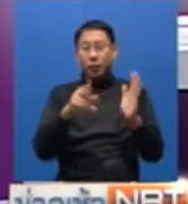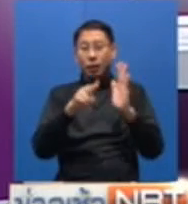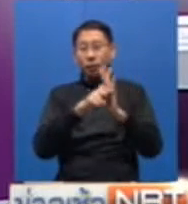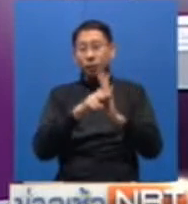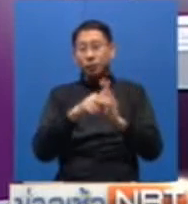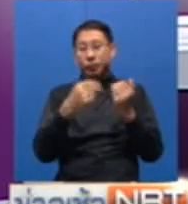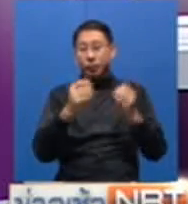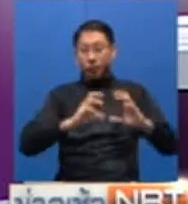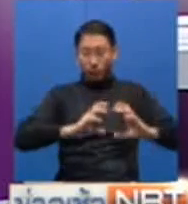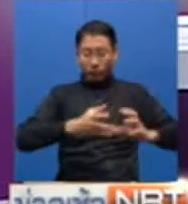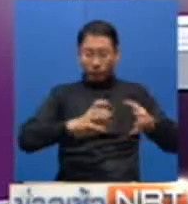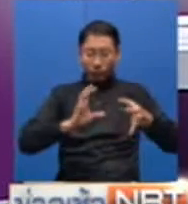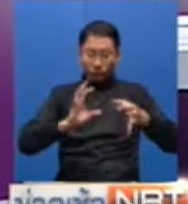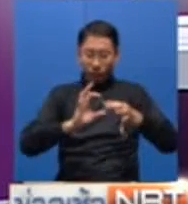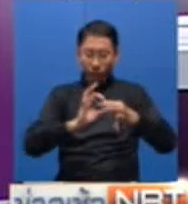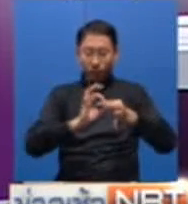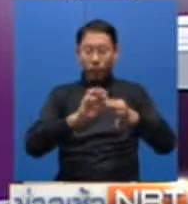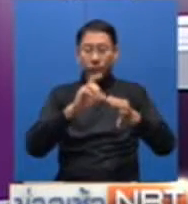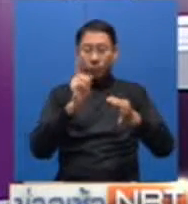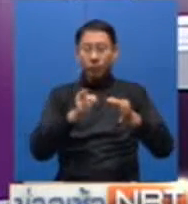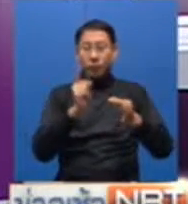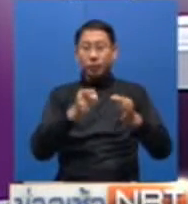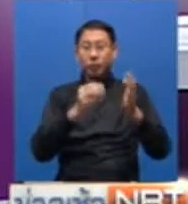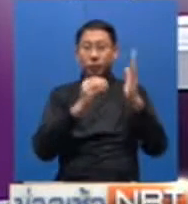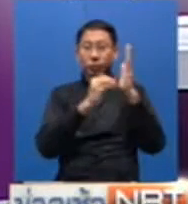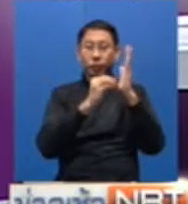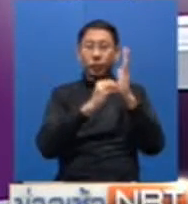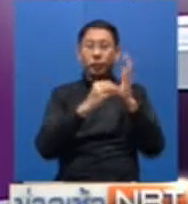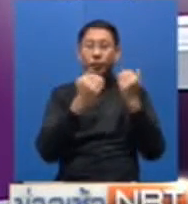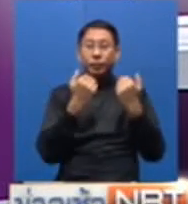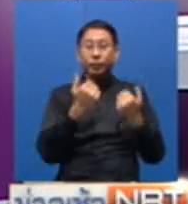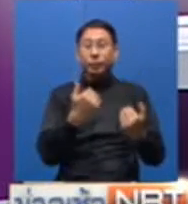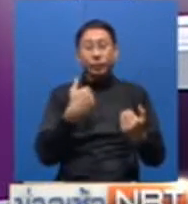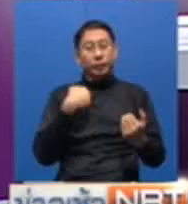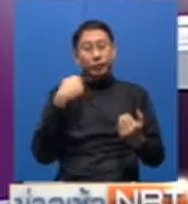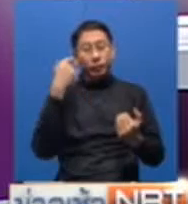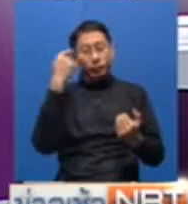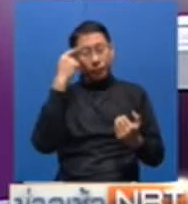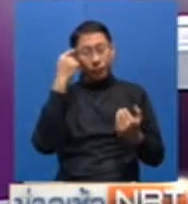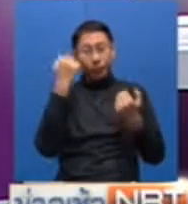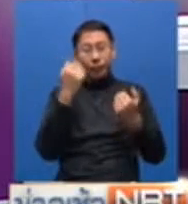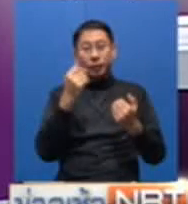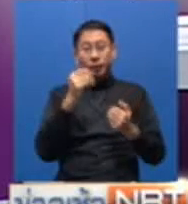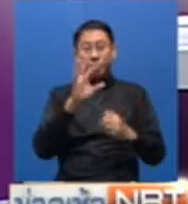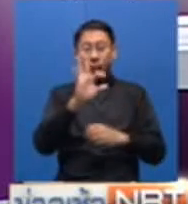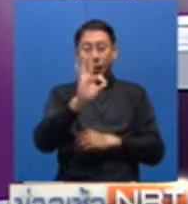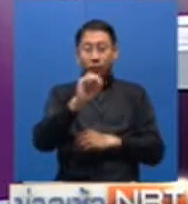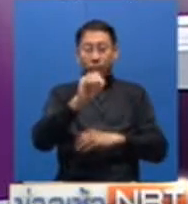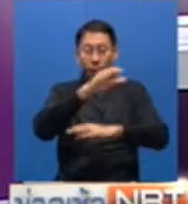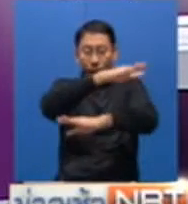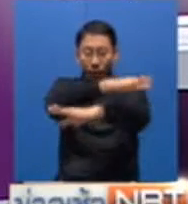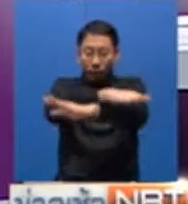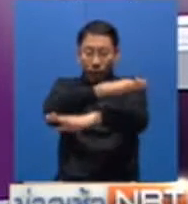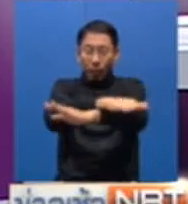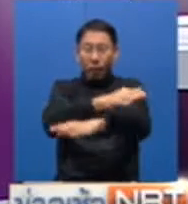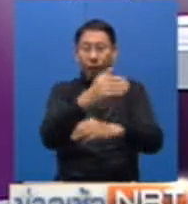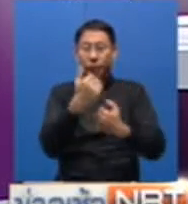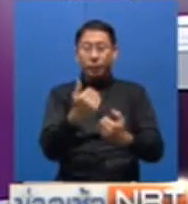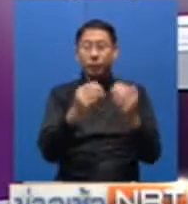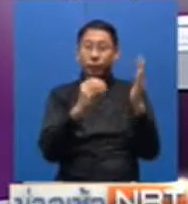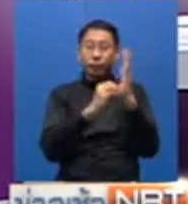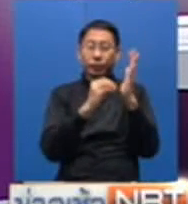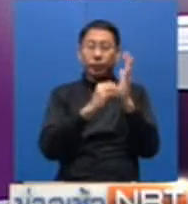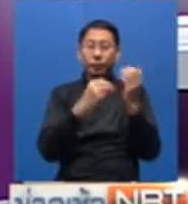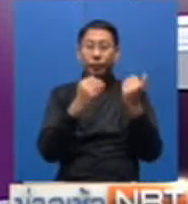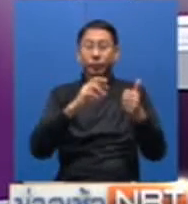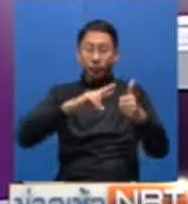การล็อกจริงทั่วกรุงเทพนะคะกับรถที่จอดในพื้นที่ห้ามจอดเนี่ยจะมีขึ้นในพื้นที่90แยกด้วยกันในพื้นที่ของทั่วของกรุงเทพมหานคร